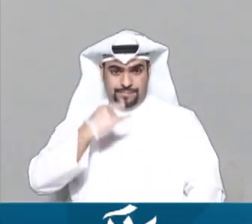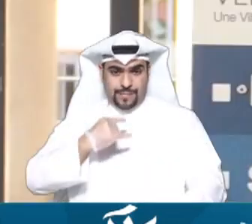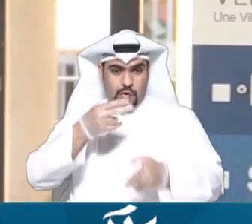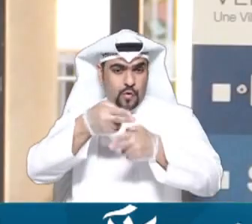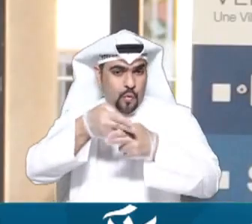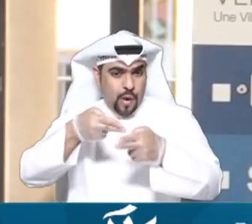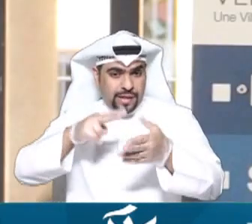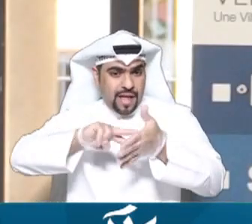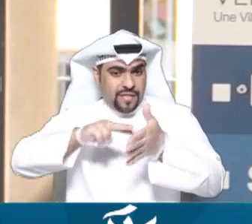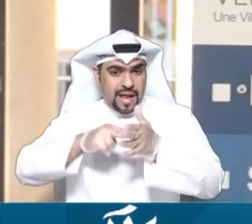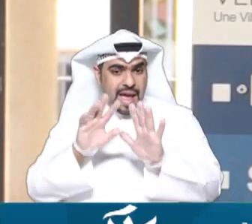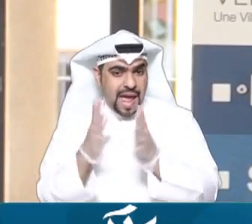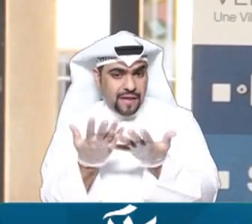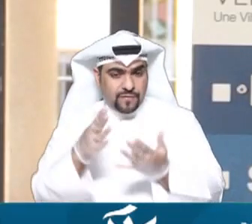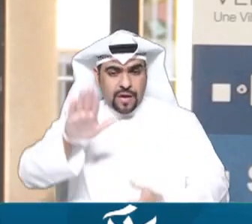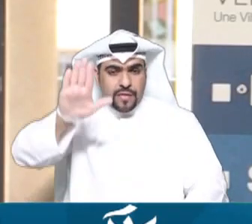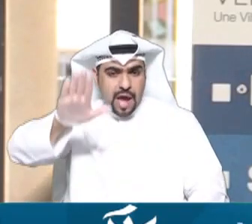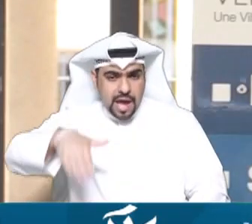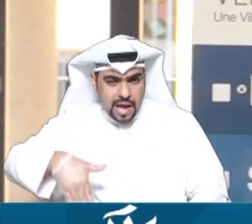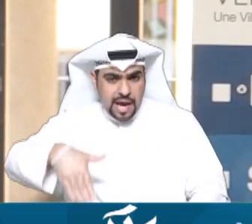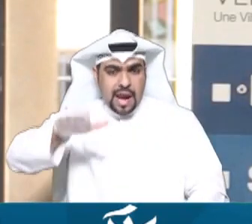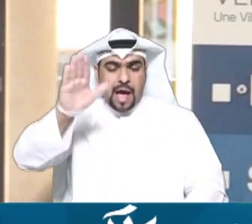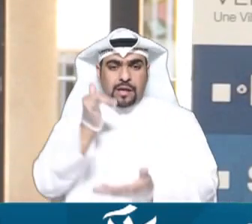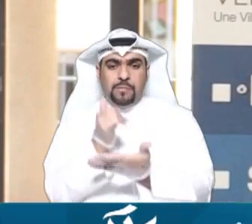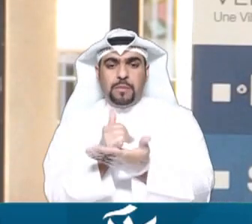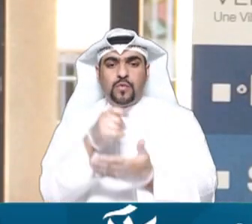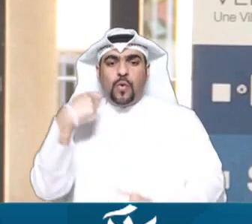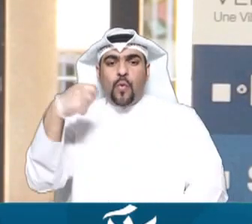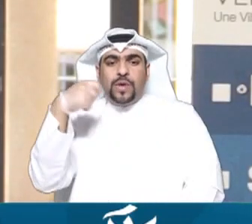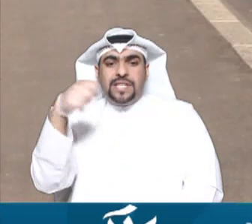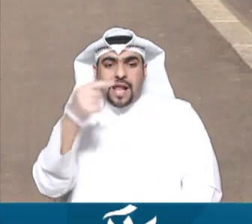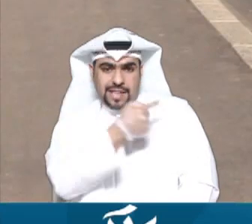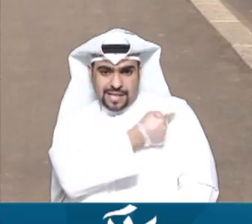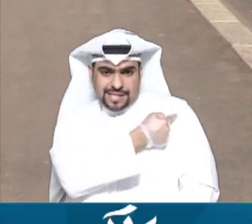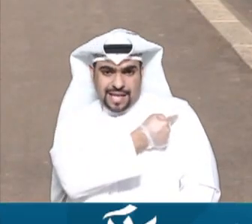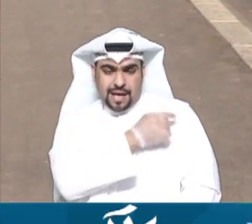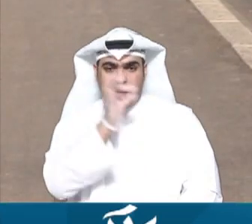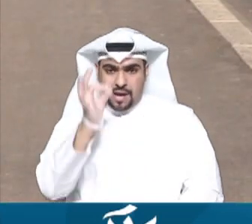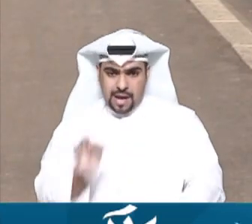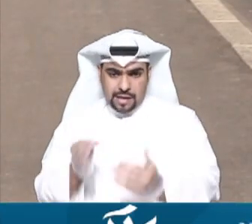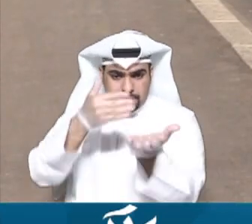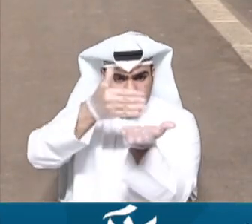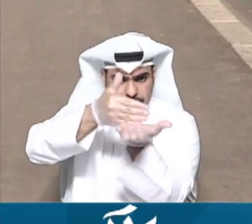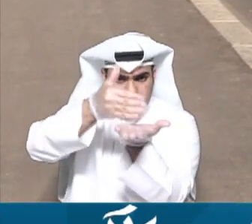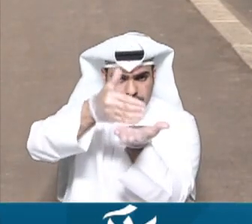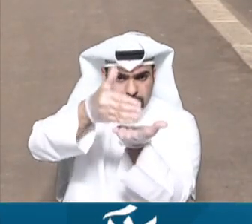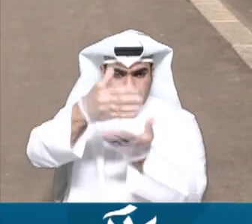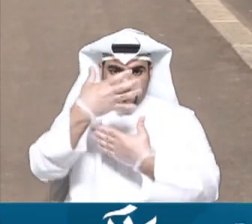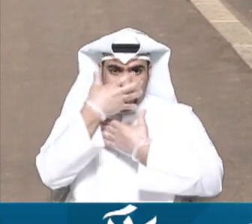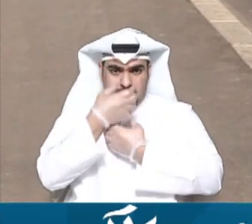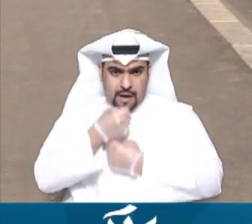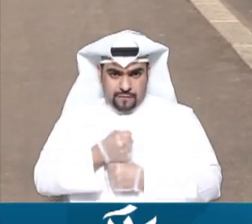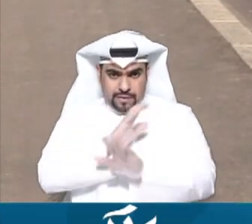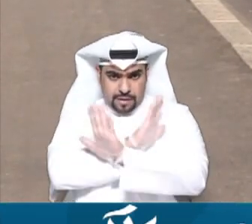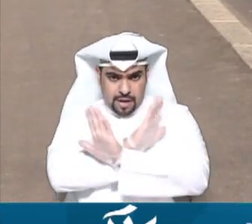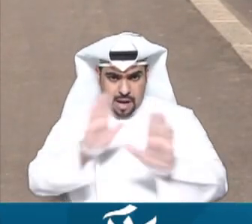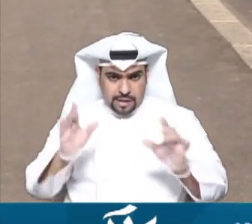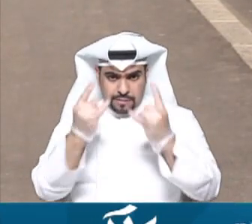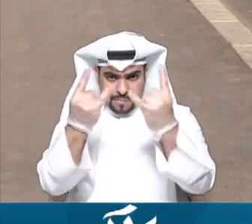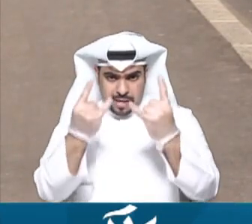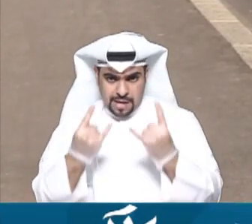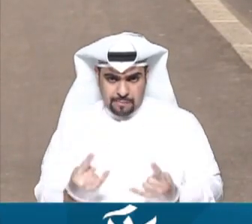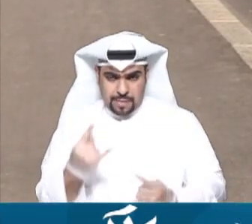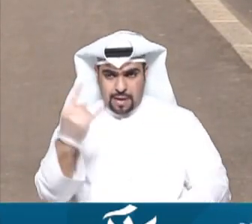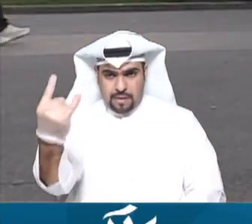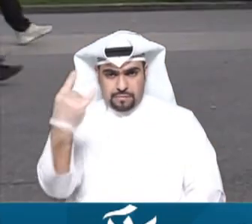التي تقود هذه الأزمة، واضعة المعايير والضوابط والقادرة على اتخاذ القرار بذلك عند